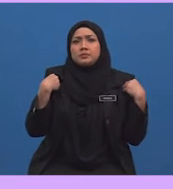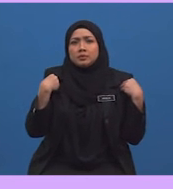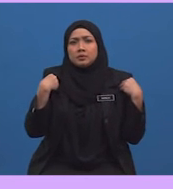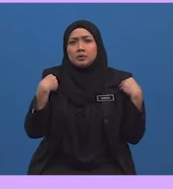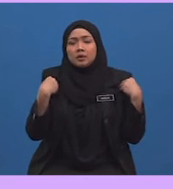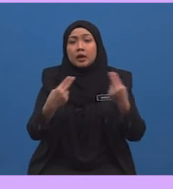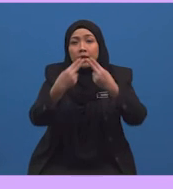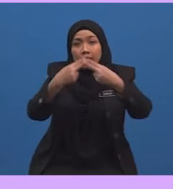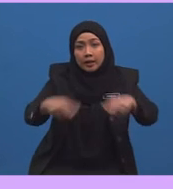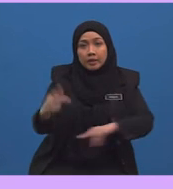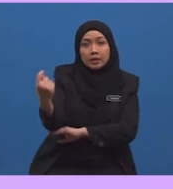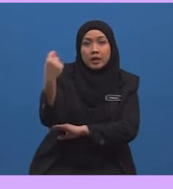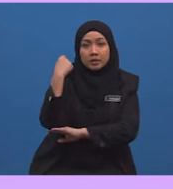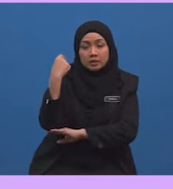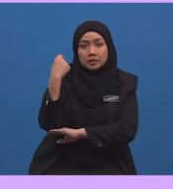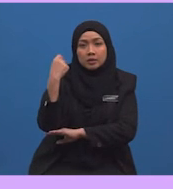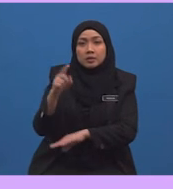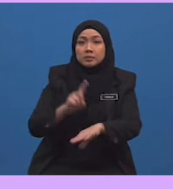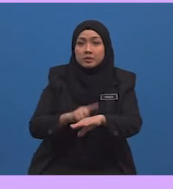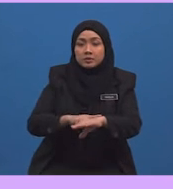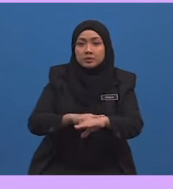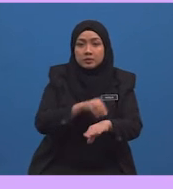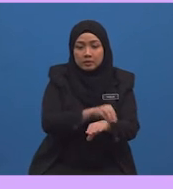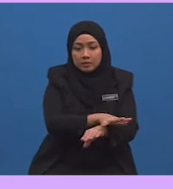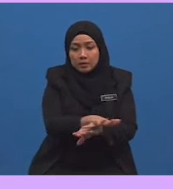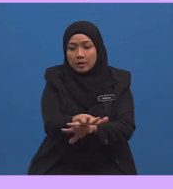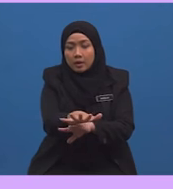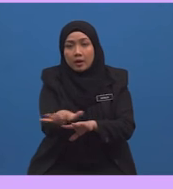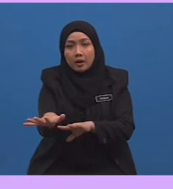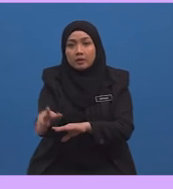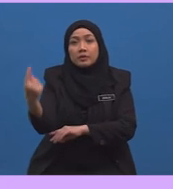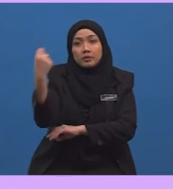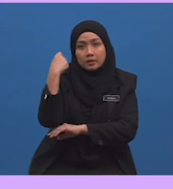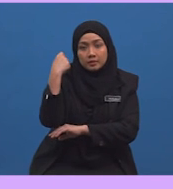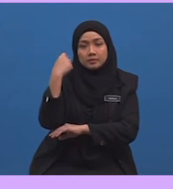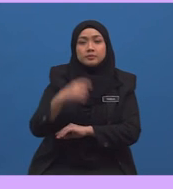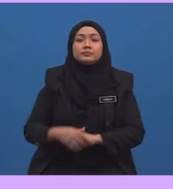Terangkan kehilangan tenaga semasa aliran tenaga.